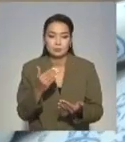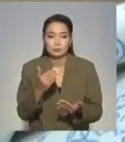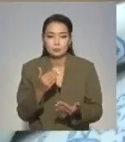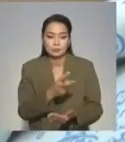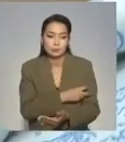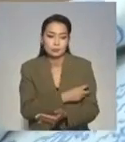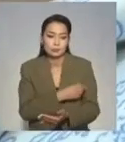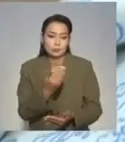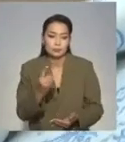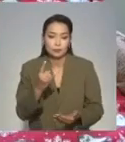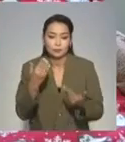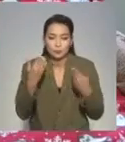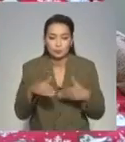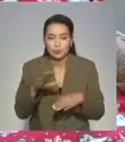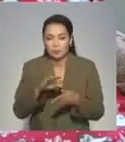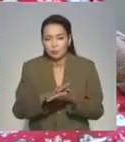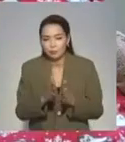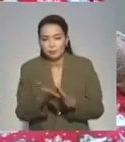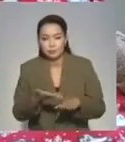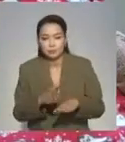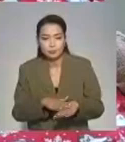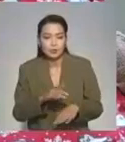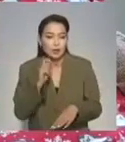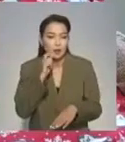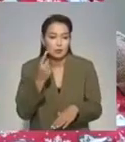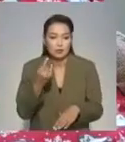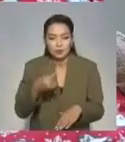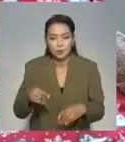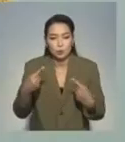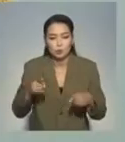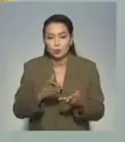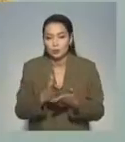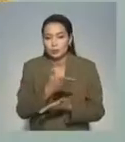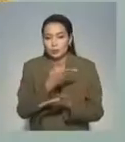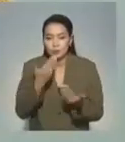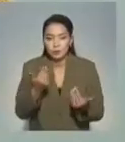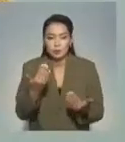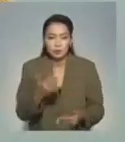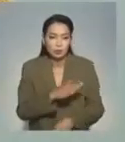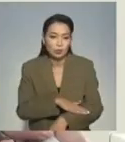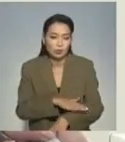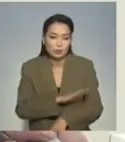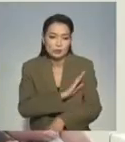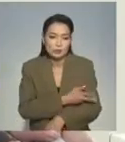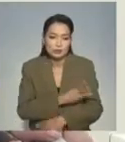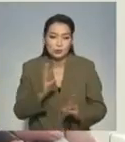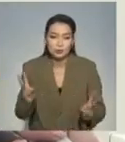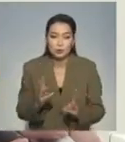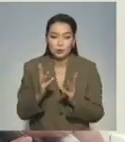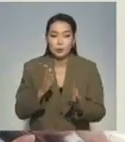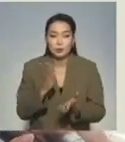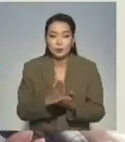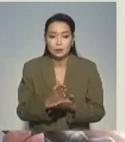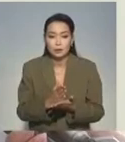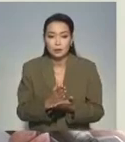Дәрігерлер алғашында баланың жағдайы ауыр болғанын айтады. Аяғының бір бөлігін кесуден басқа амал қалмапты. Қолы да қатты күйген. Осы жатқалы бері екі